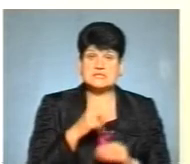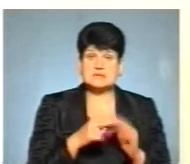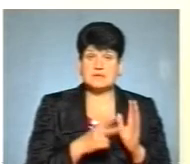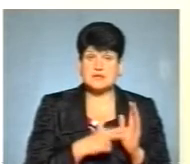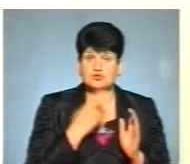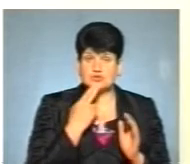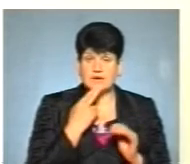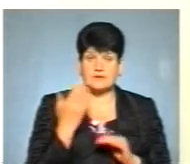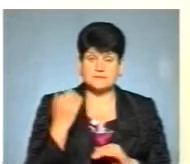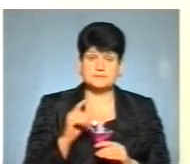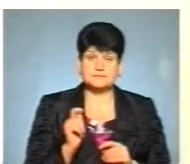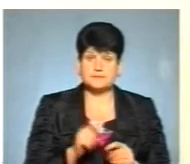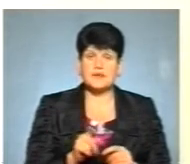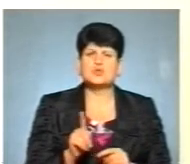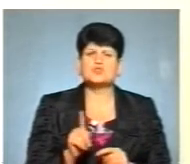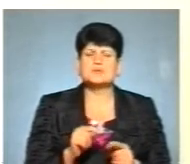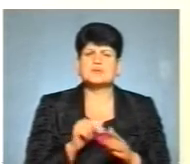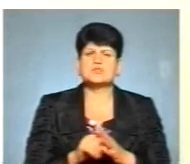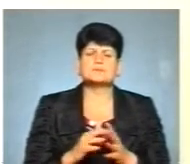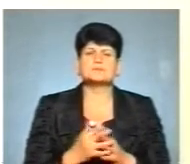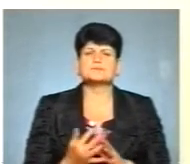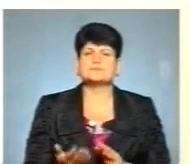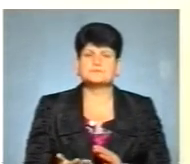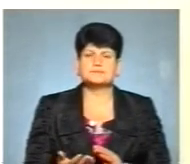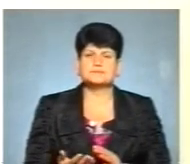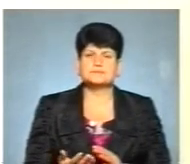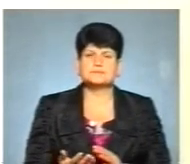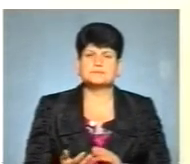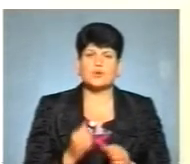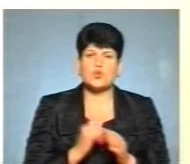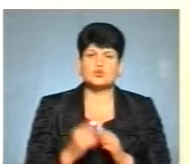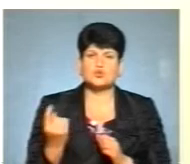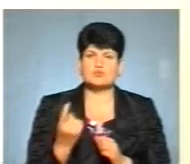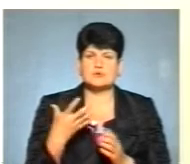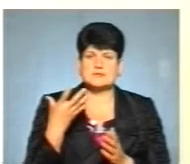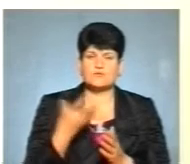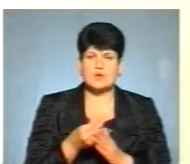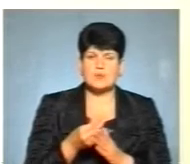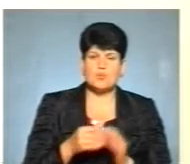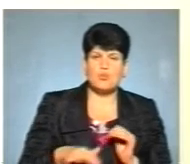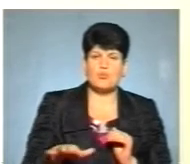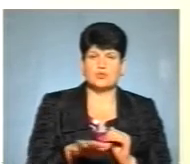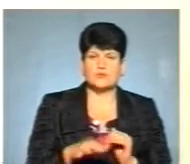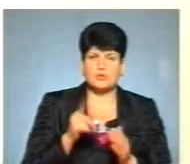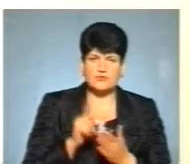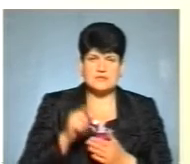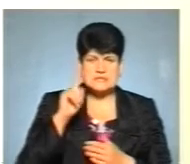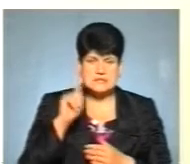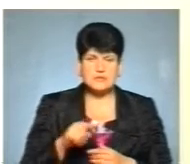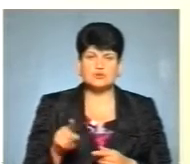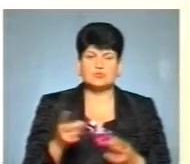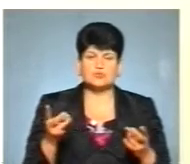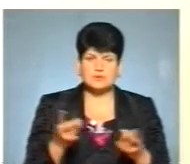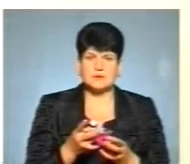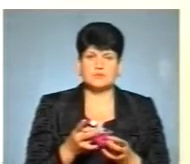ми їхали. Що таке населений пункт? Кожен господар на своєму подвір'ї повинен знати, що потрібно